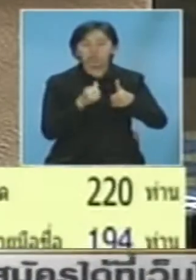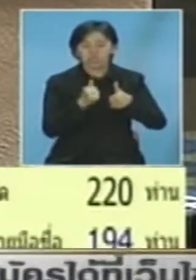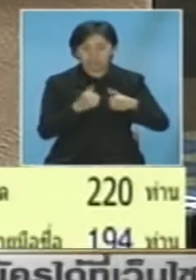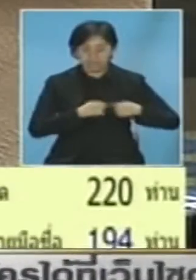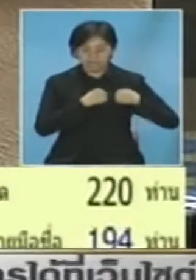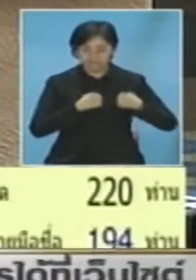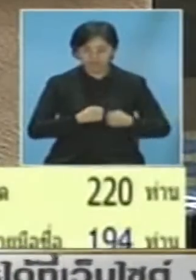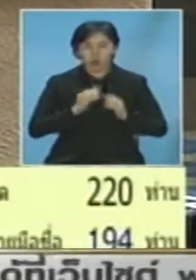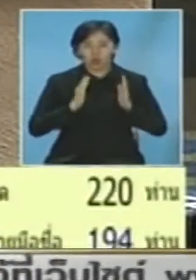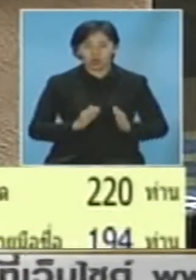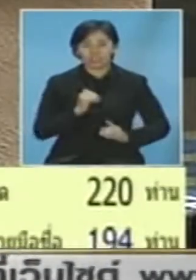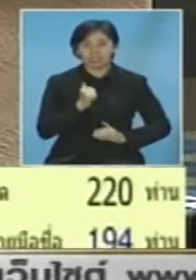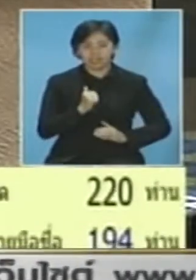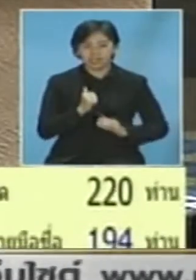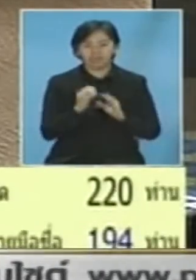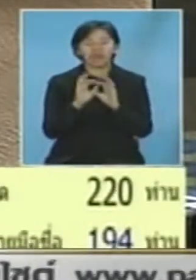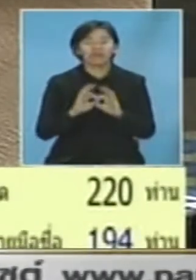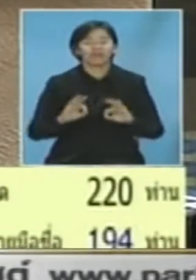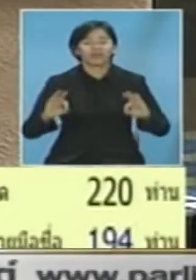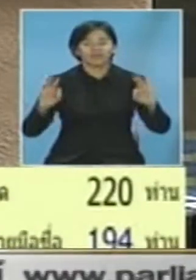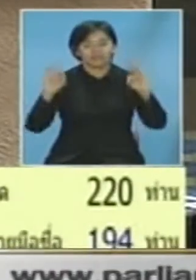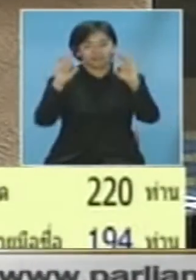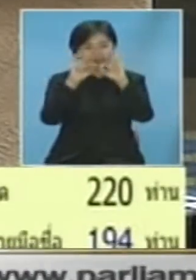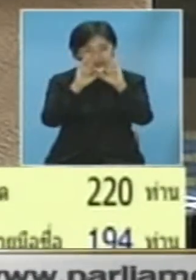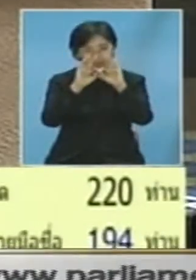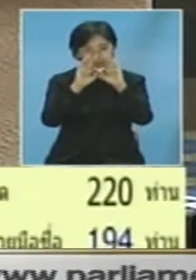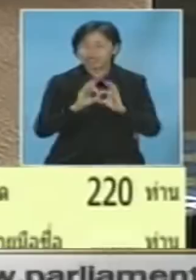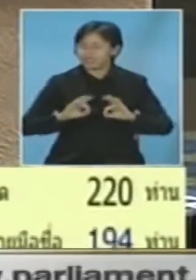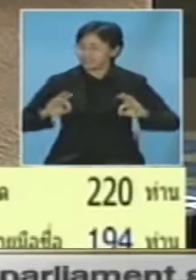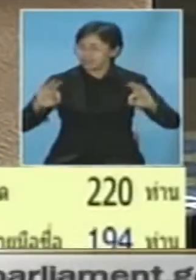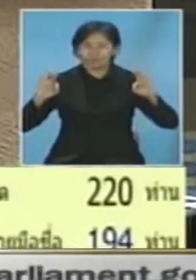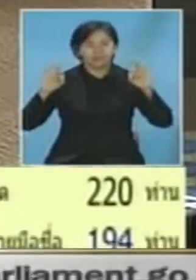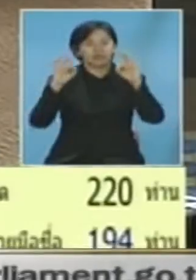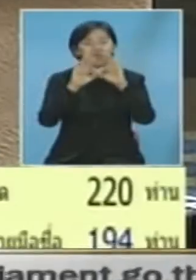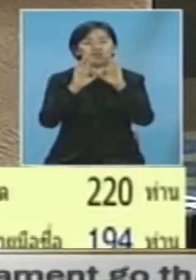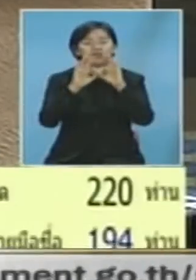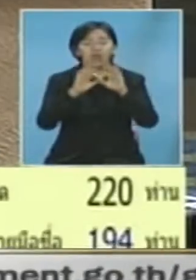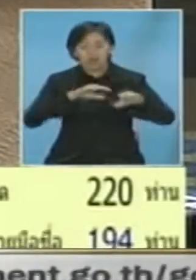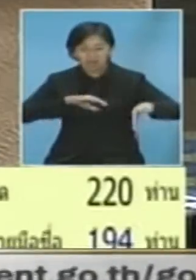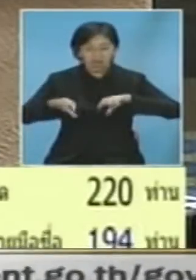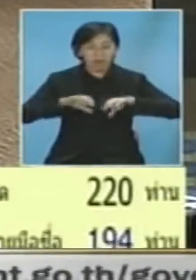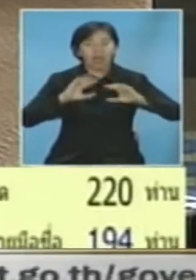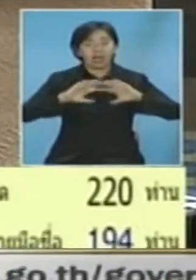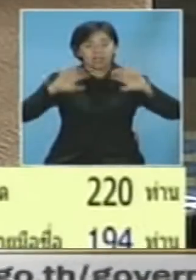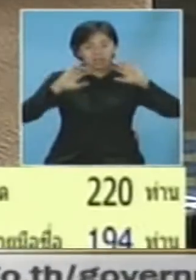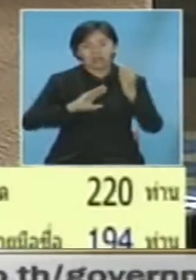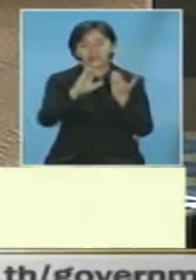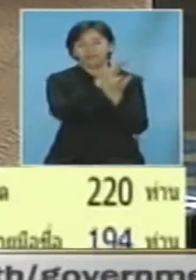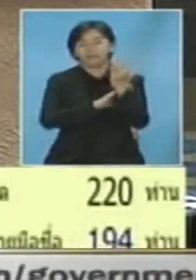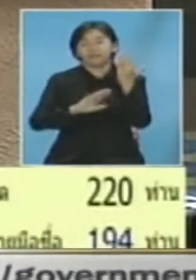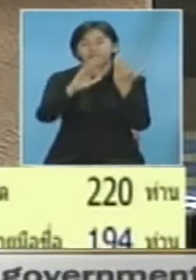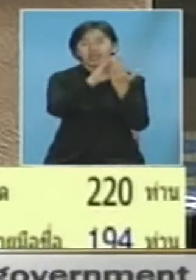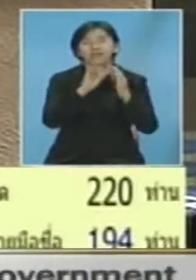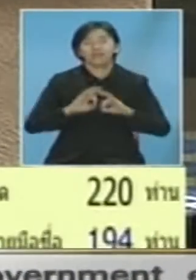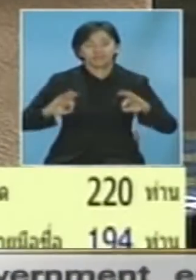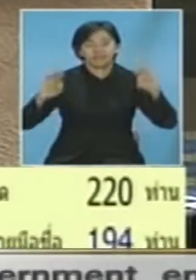รรมเป็นเรื่องที่มีความสำคัญที่สุดในการบริหารราชการแผ่นดิน